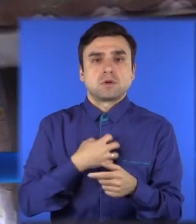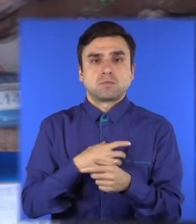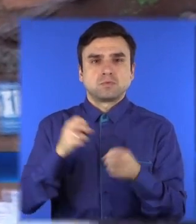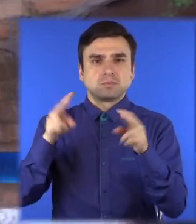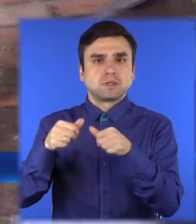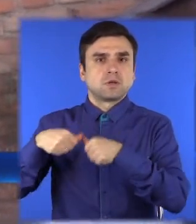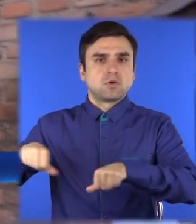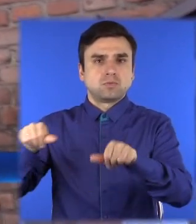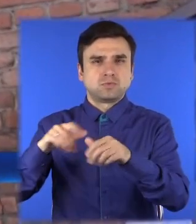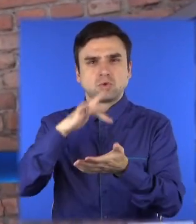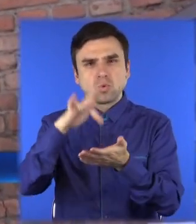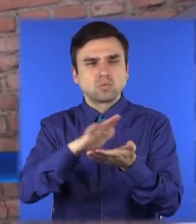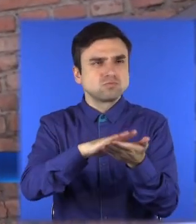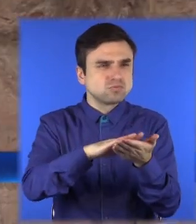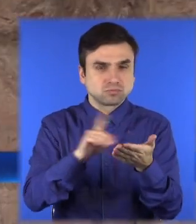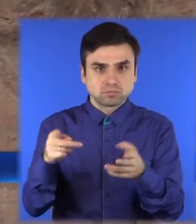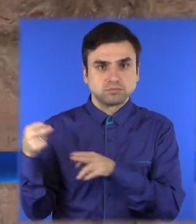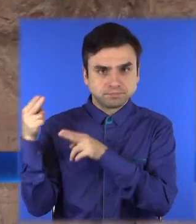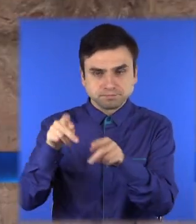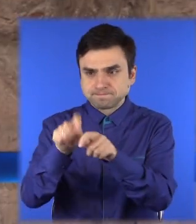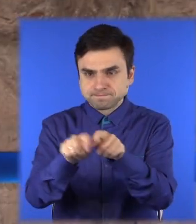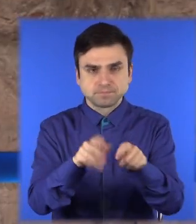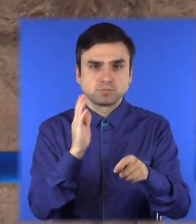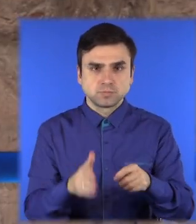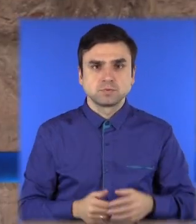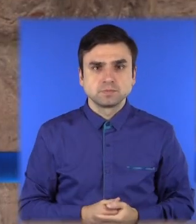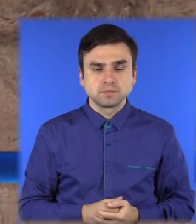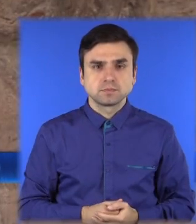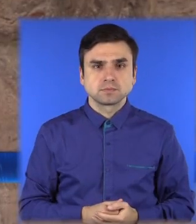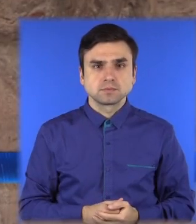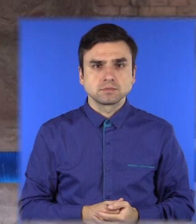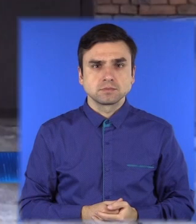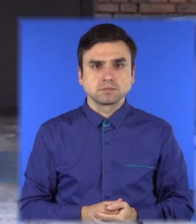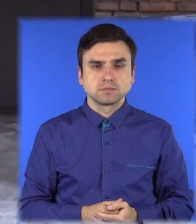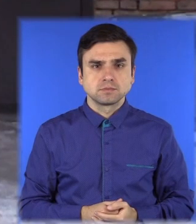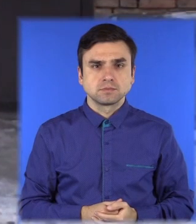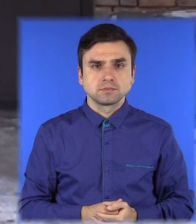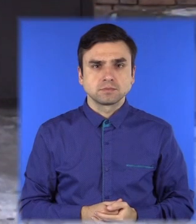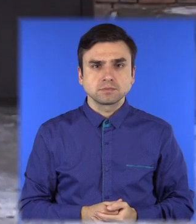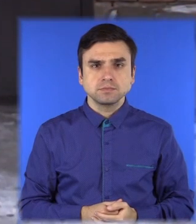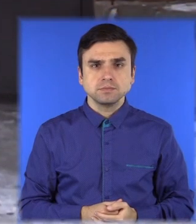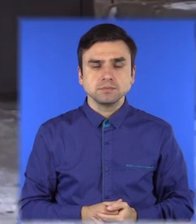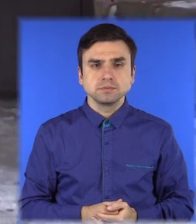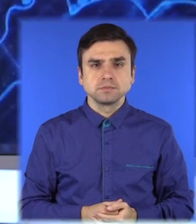аби нарешті вирішити проблему мешканців будинку. Михайло Гаркавий, Олег Нікітін, Микита Бондаренко, Перший міський.